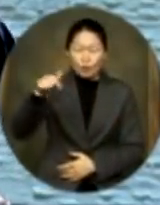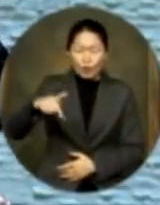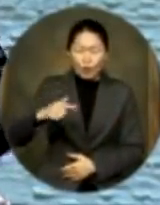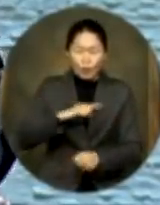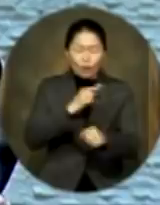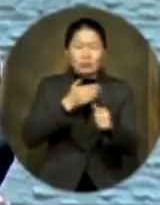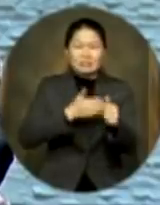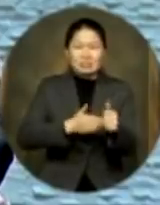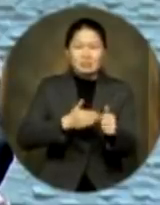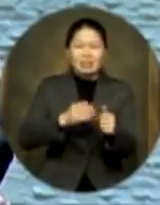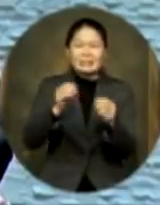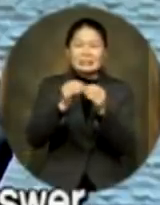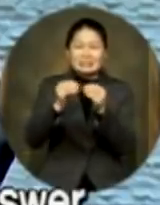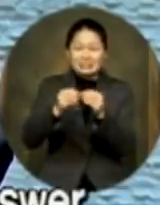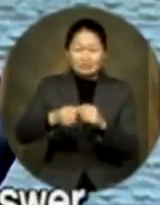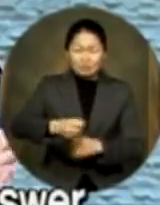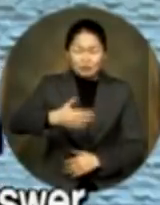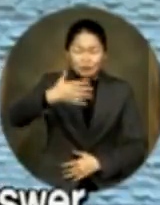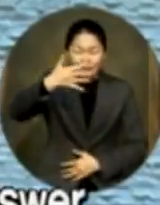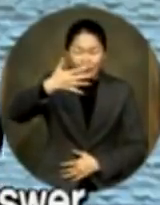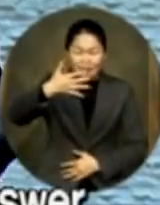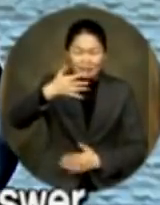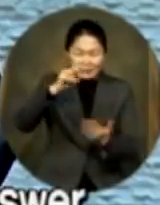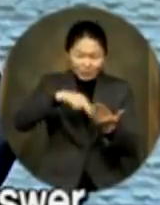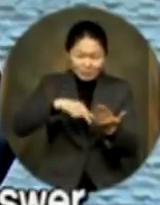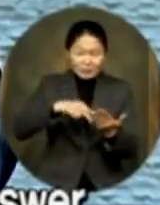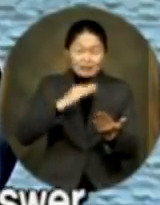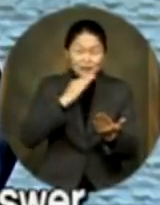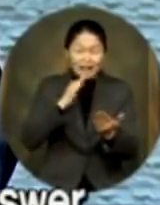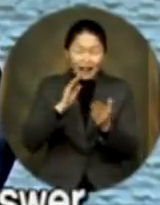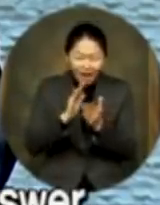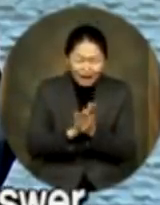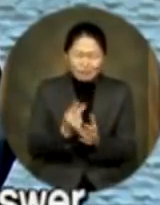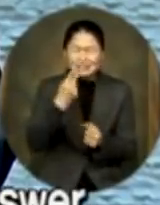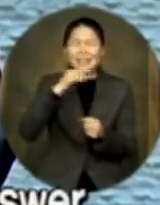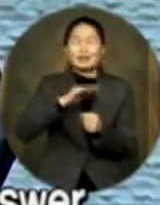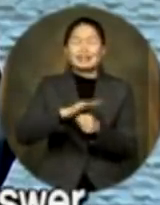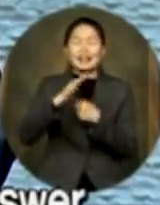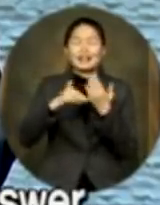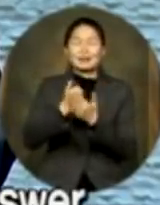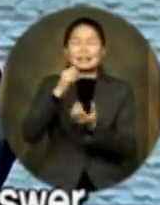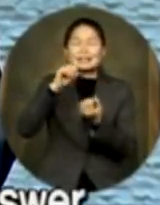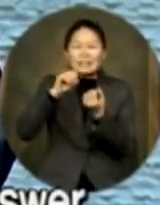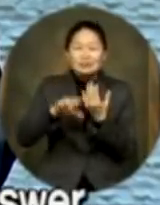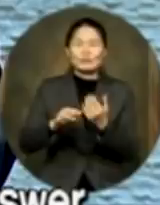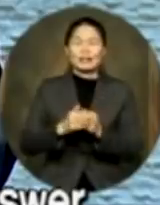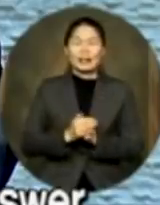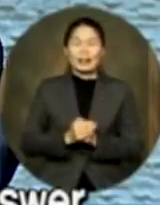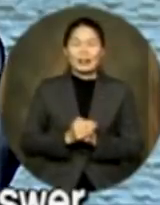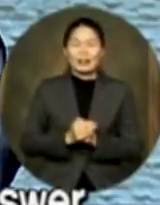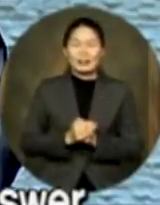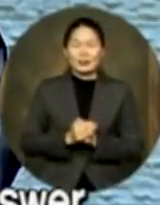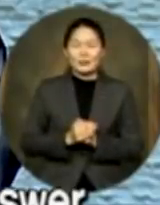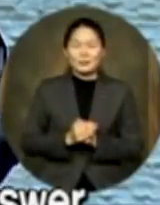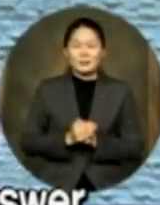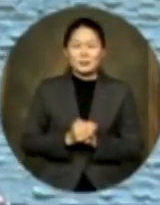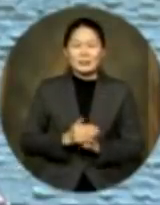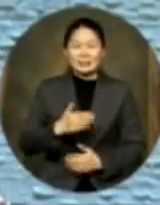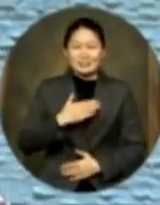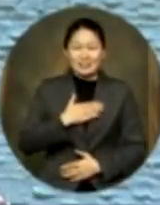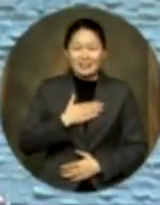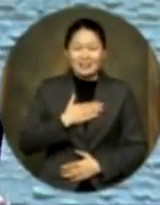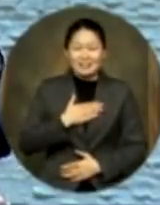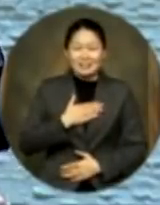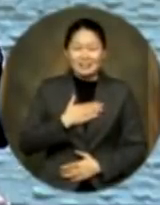올라왔어요 제가 읽어보다가 이건 정말 기가 맞게 하나님의 응답 2시구요 자